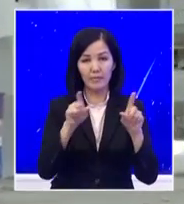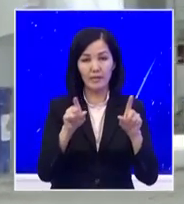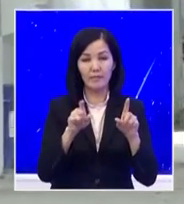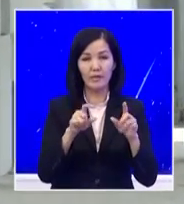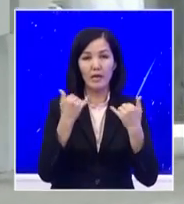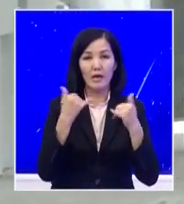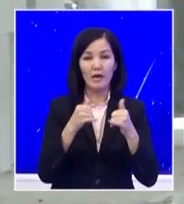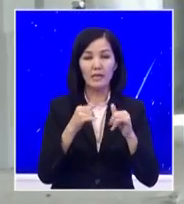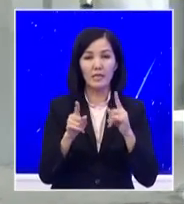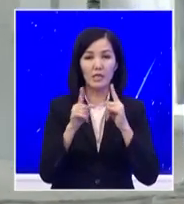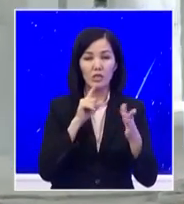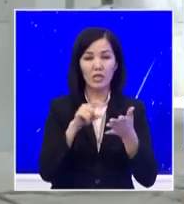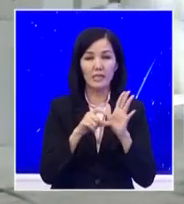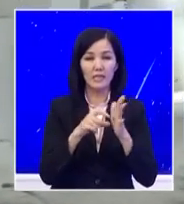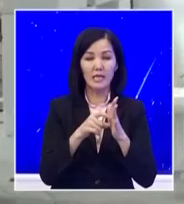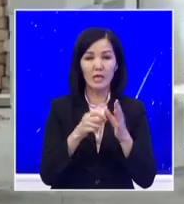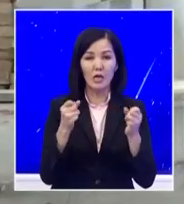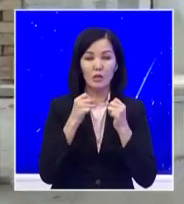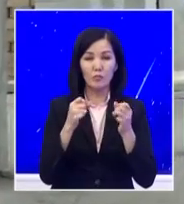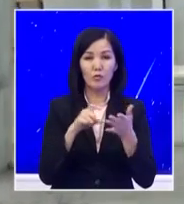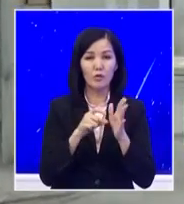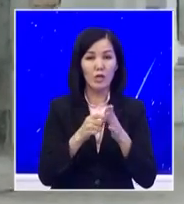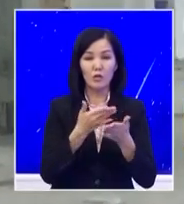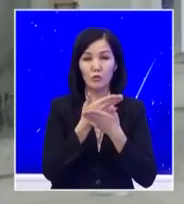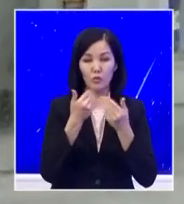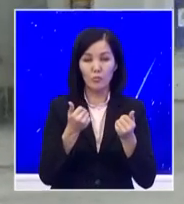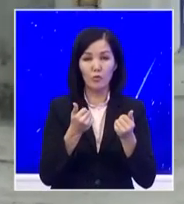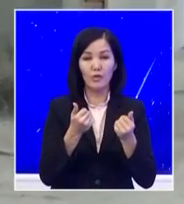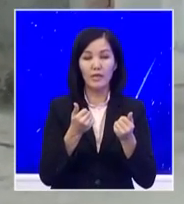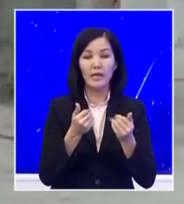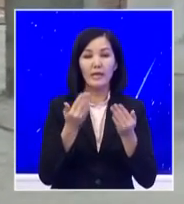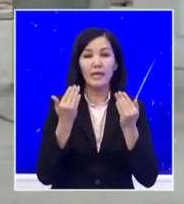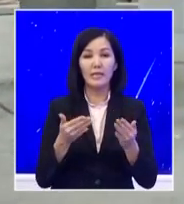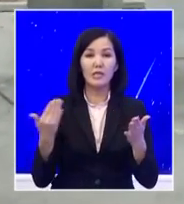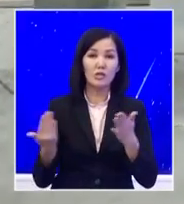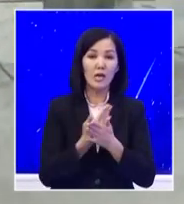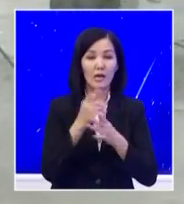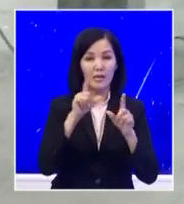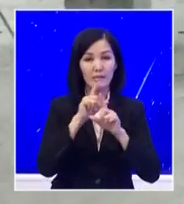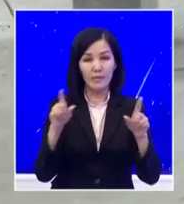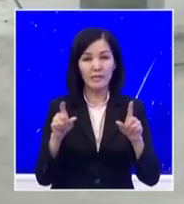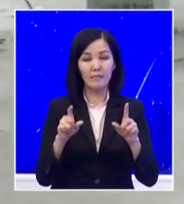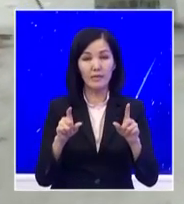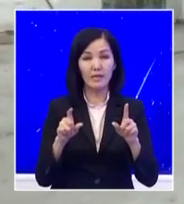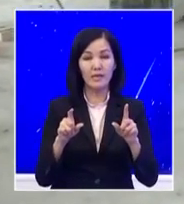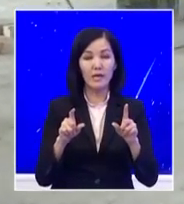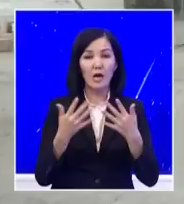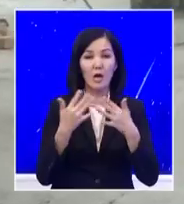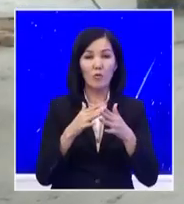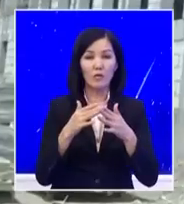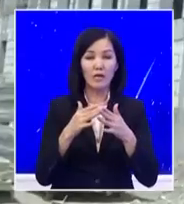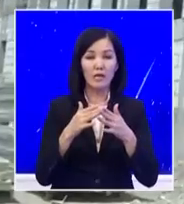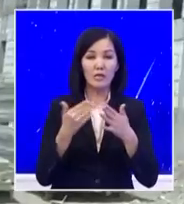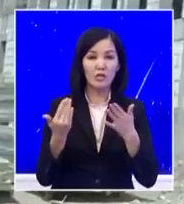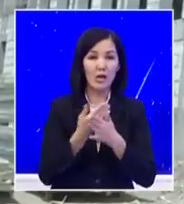асхана, жиналыс залы және спорт залы мүлде болмаған. Енді міне жаңадан еңсеттік деп жатқан жапсаржайда, мына менің